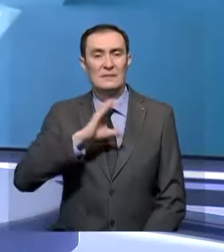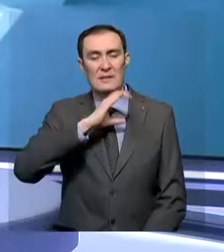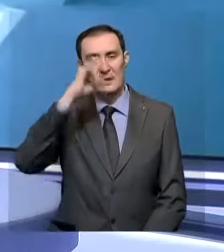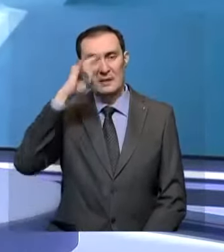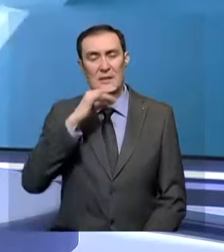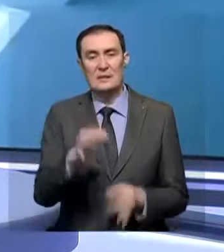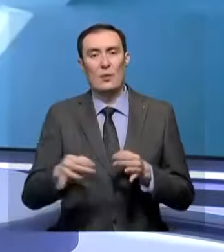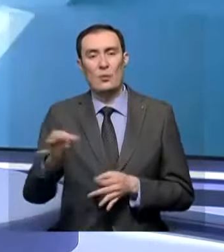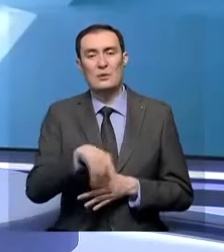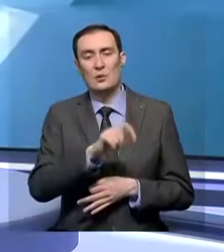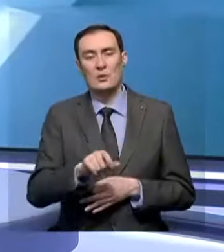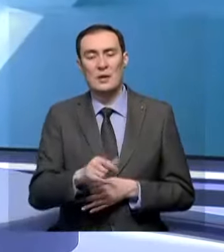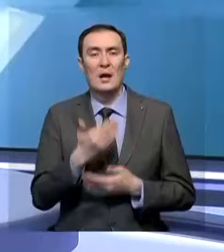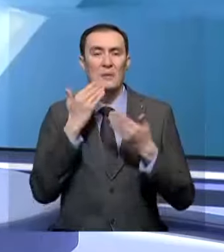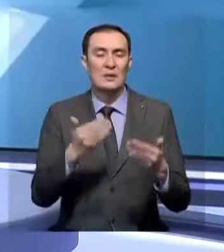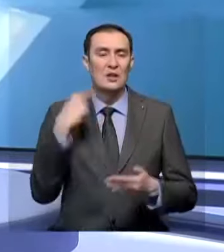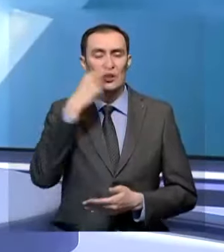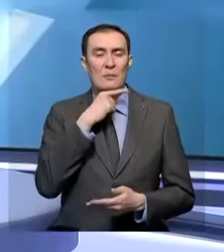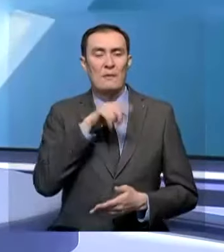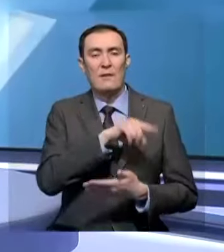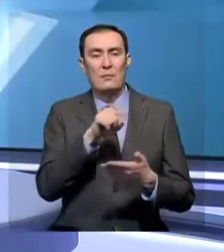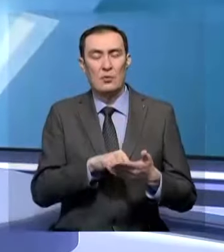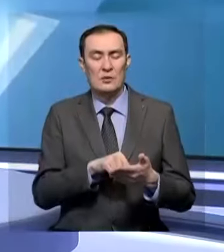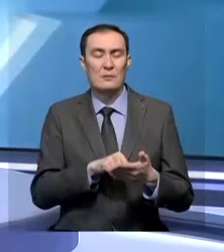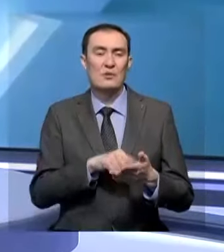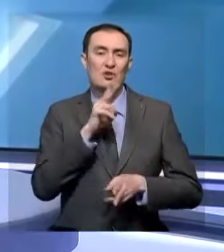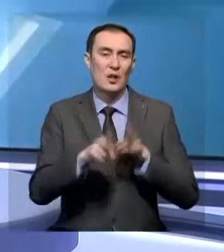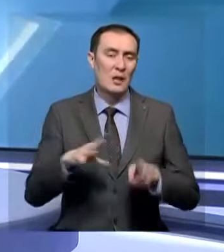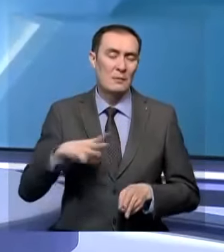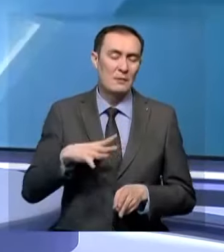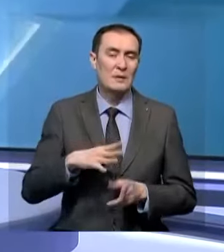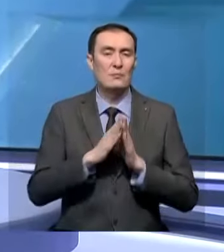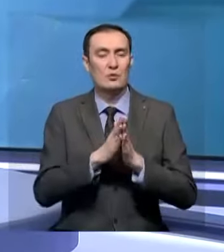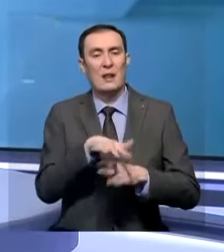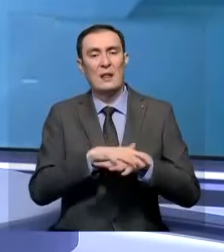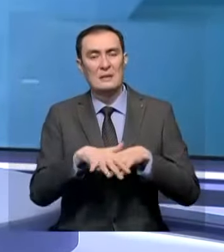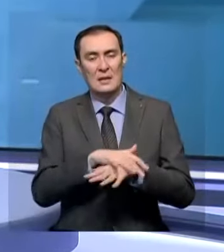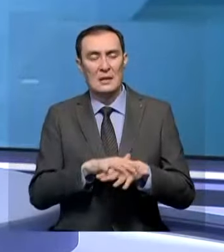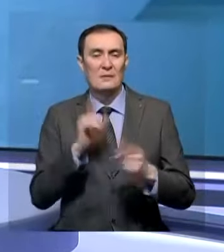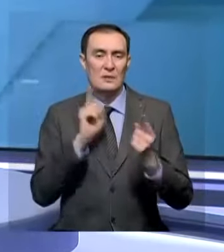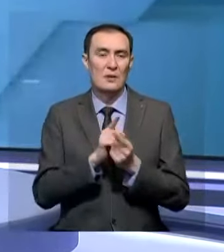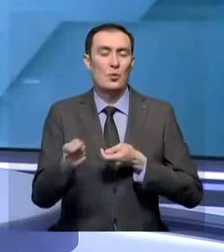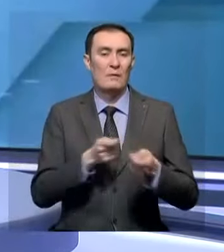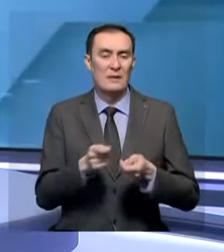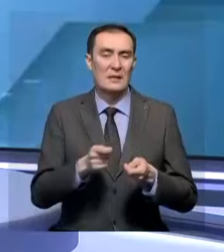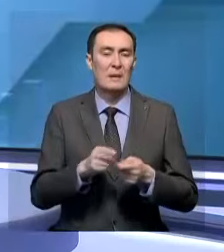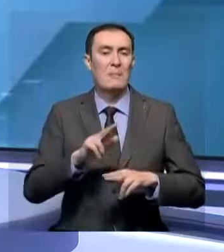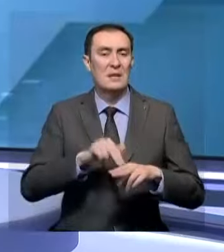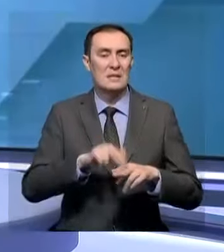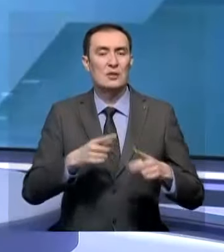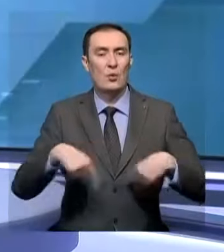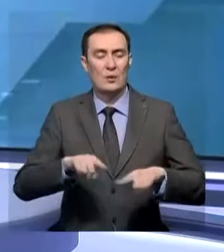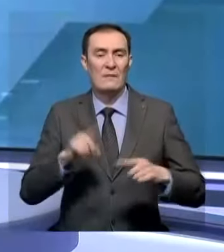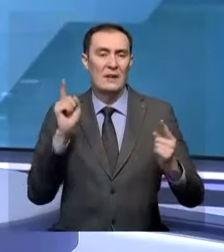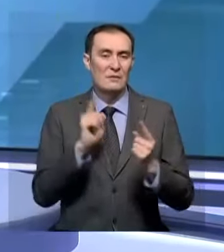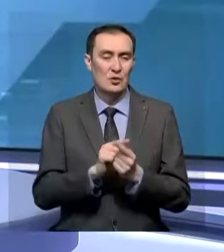Североказахстанцы обратились с личными вопросами к Акиму региона. Жалобы и просьбы населения принимали и руководители правоохранительных